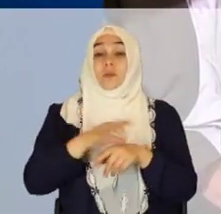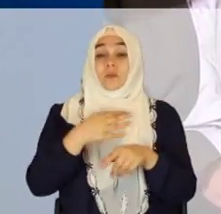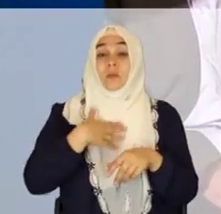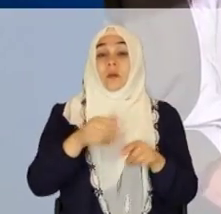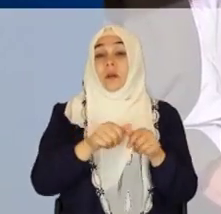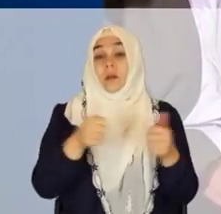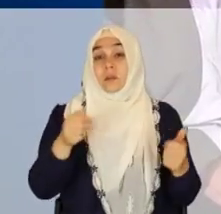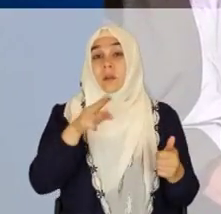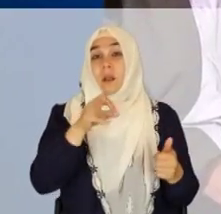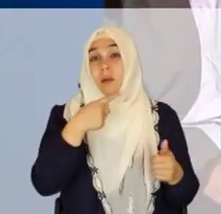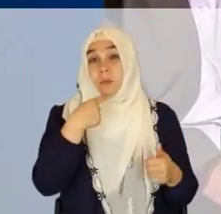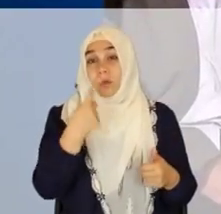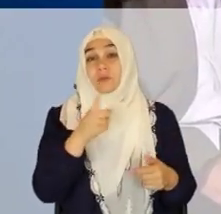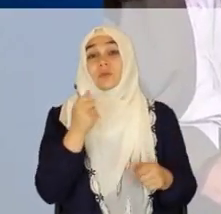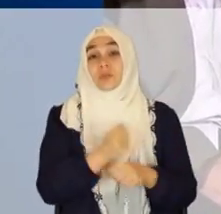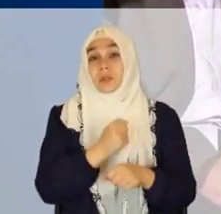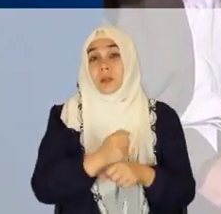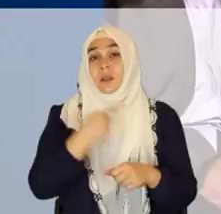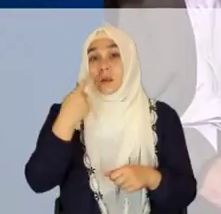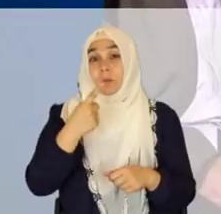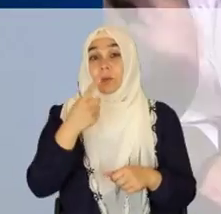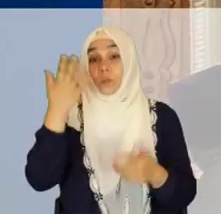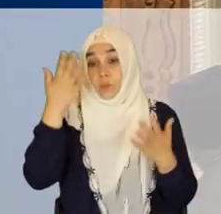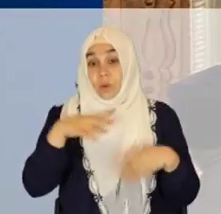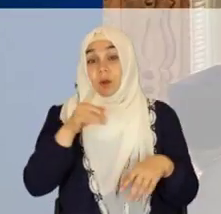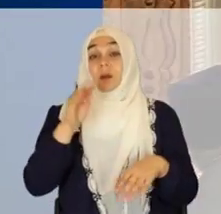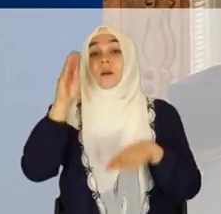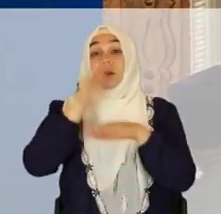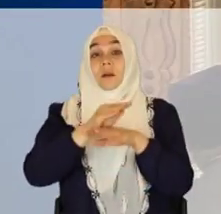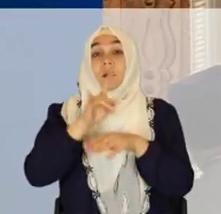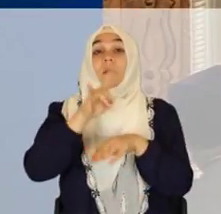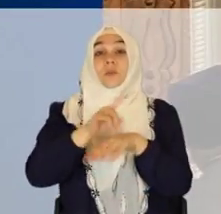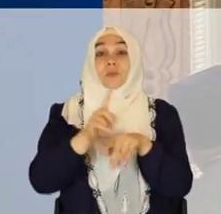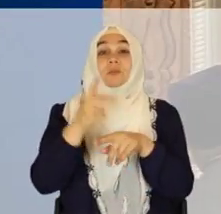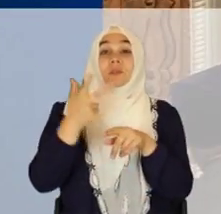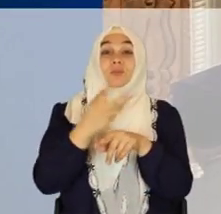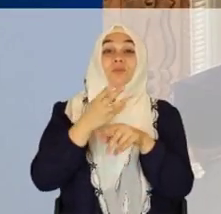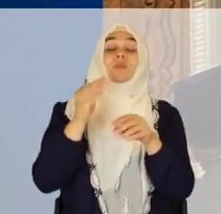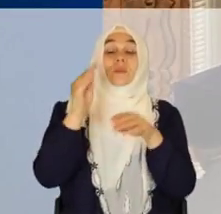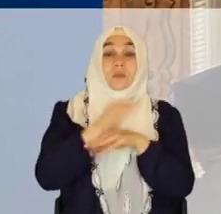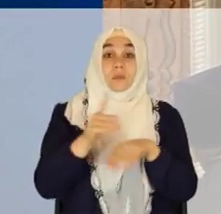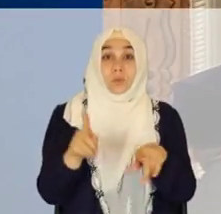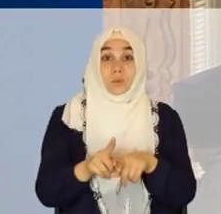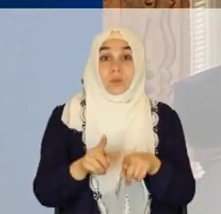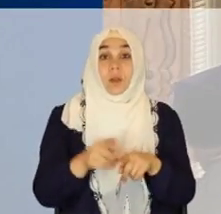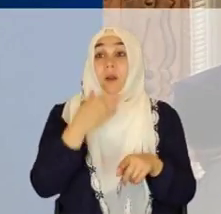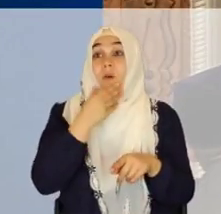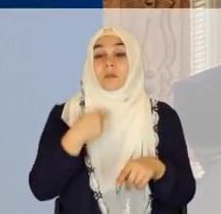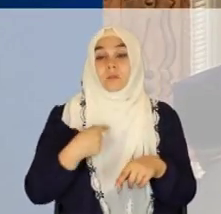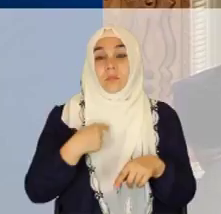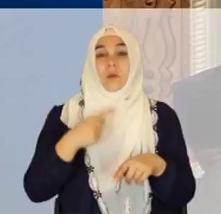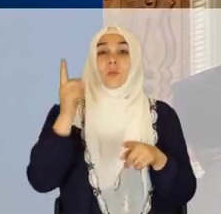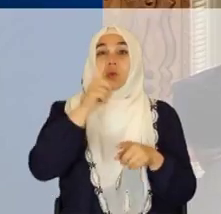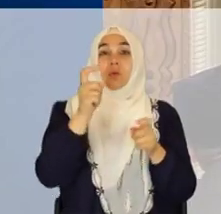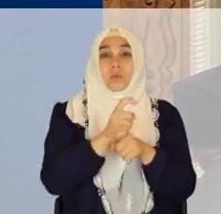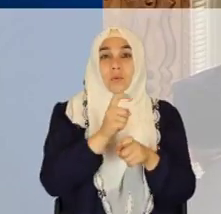palon bo'g'ir, meni bundoq qildi, bundoq qildi deb bo'lgan narsaga yana 5-10tani qo'shib gapiradi. Otasi, men uni chopib